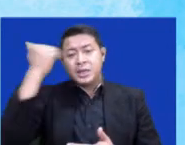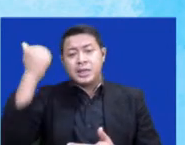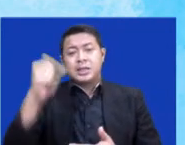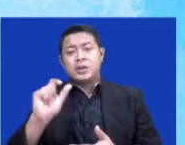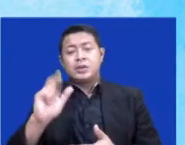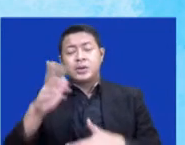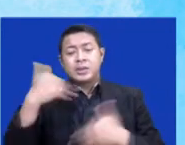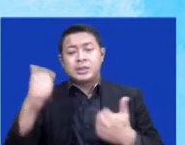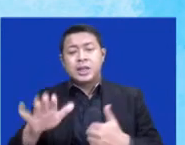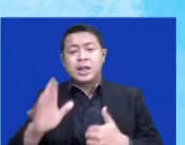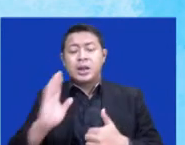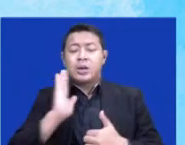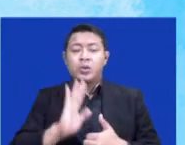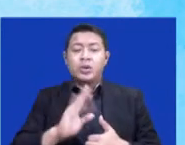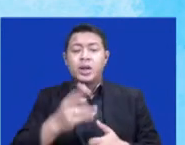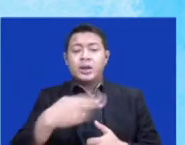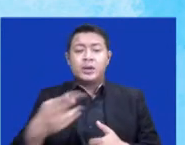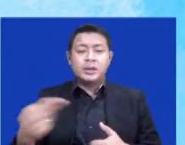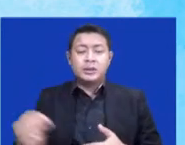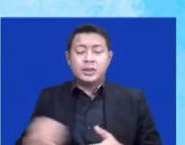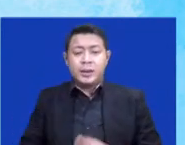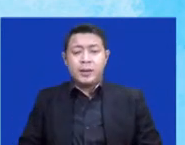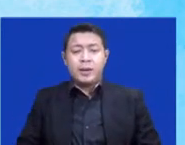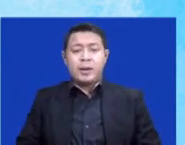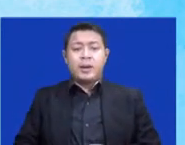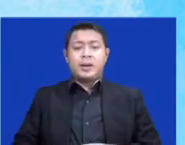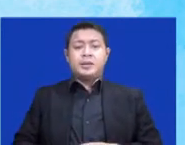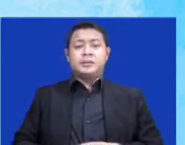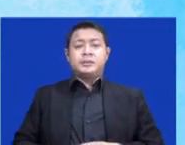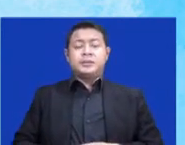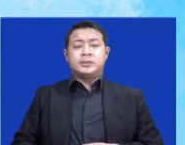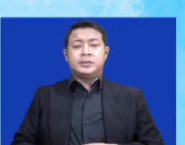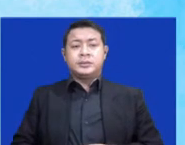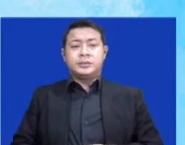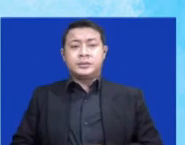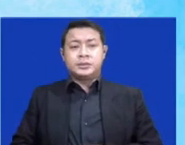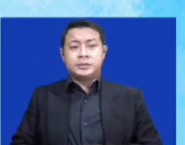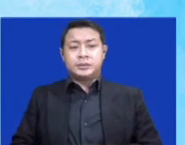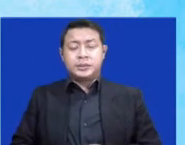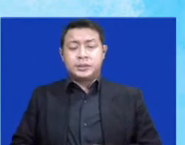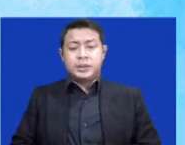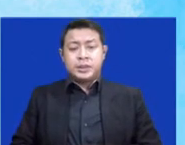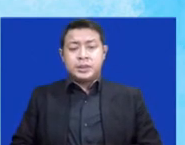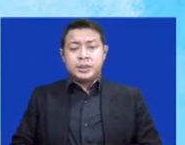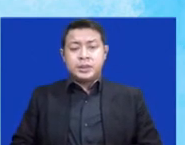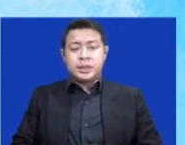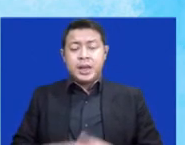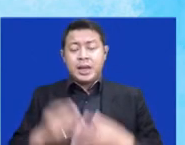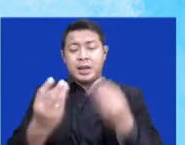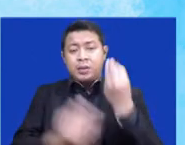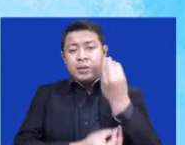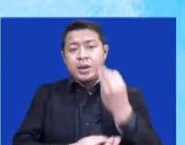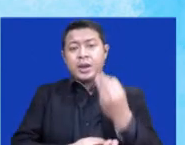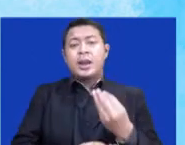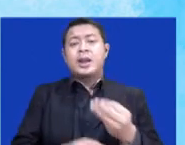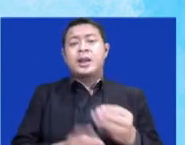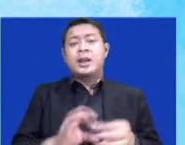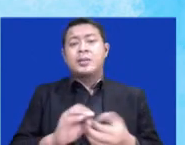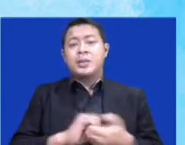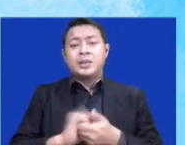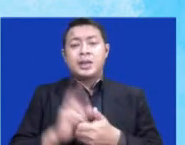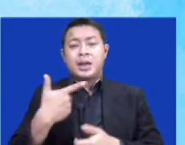anak muda di Indonesia. Nah, pada kesempatan ini saya kira ada perwakilan dari mitra kami, Ibu